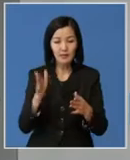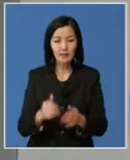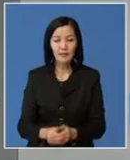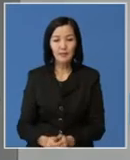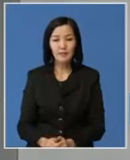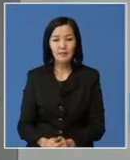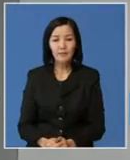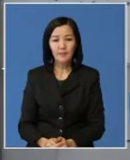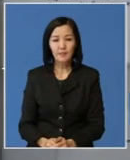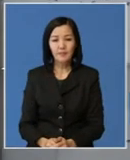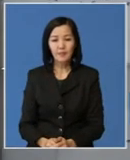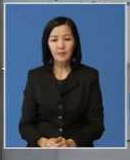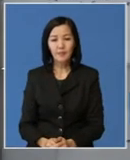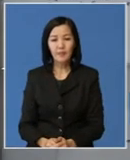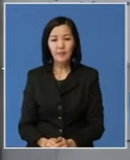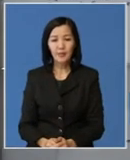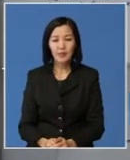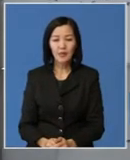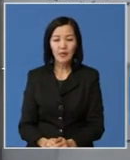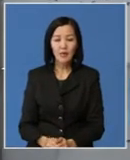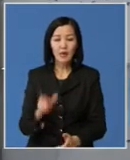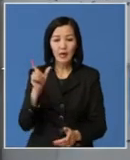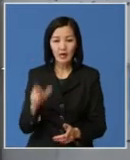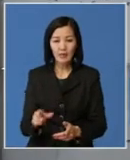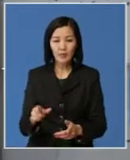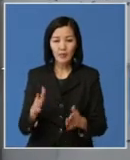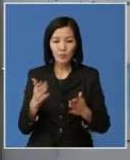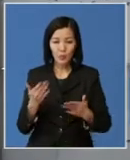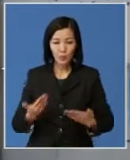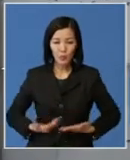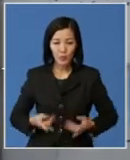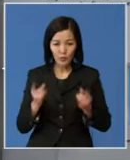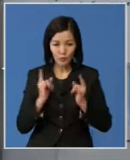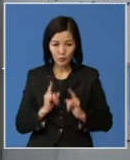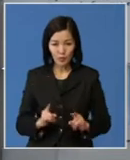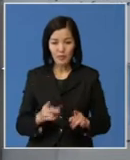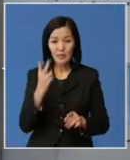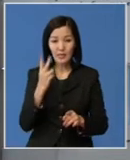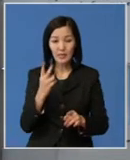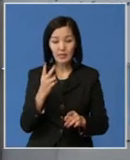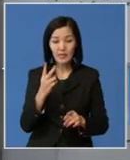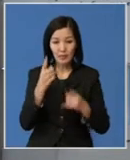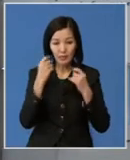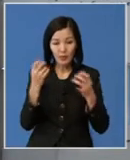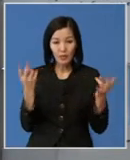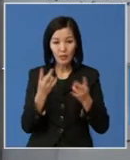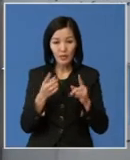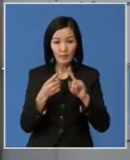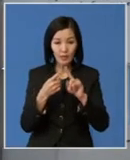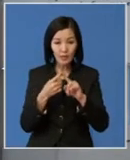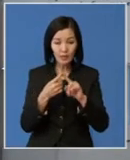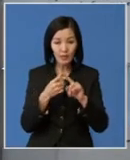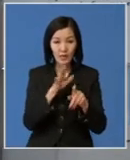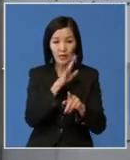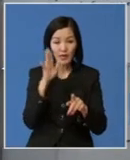тарихшылар. Кез келген адам өмірге келгеннен кейін екі нәрсені білу керек. Ол біріншісі ана